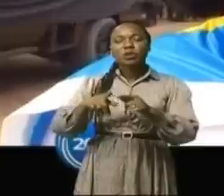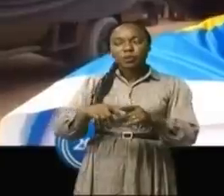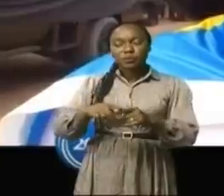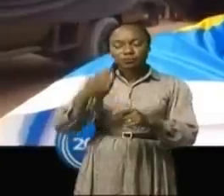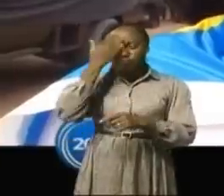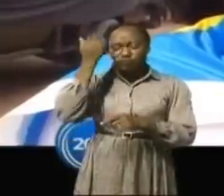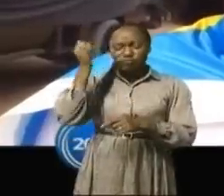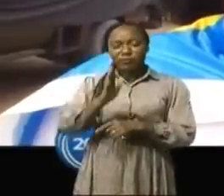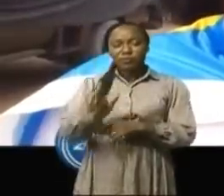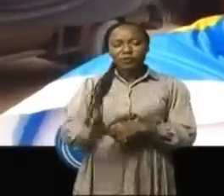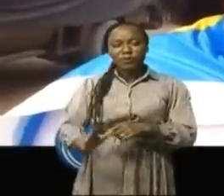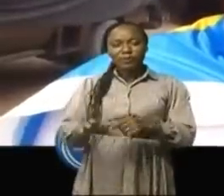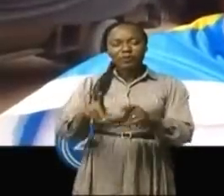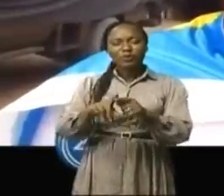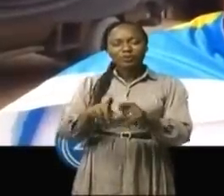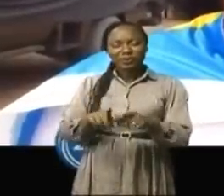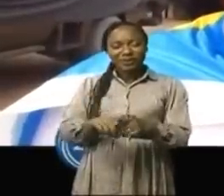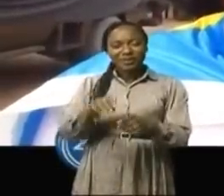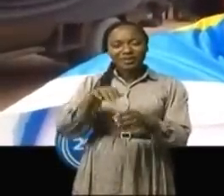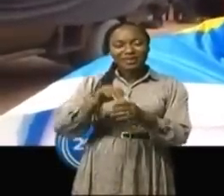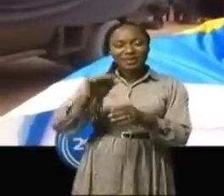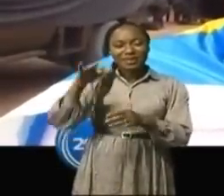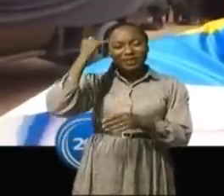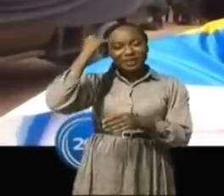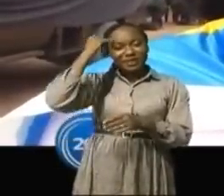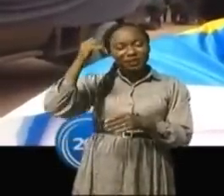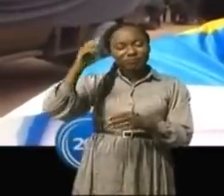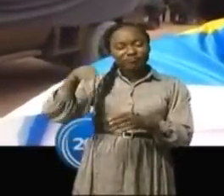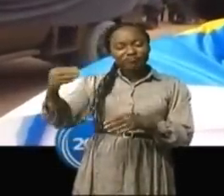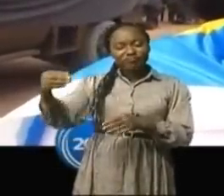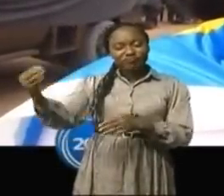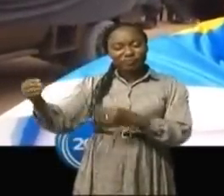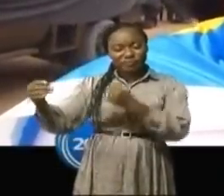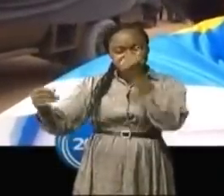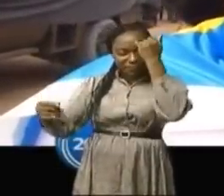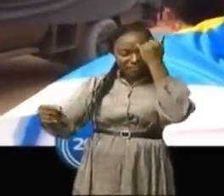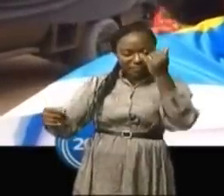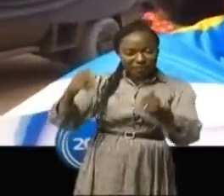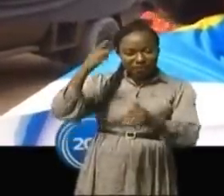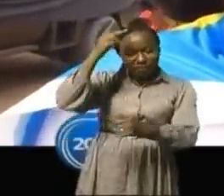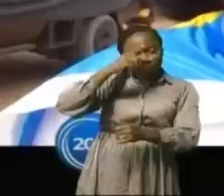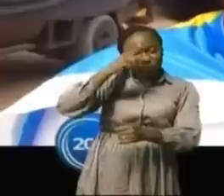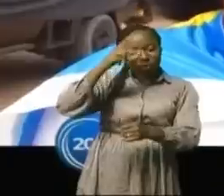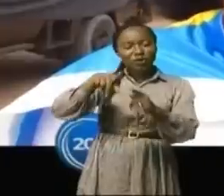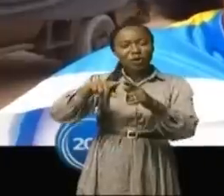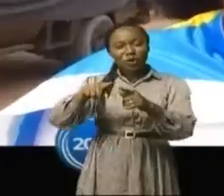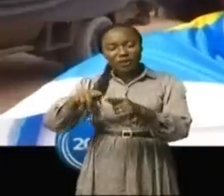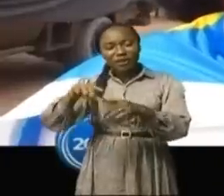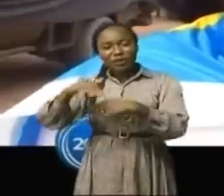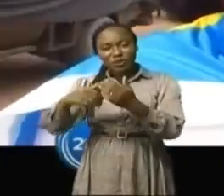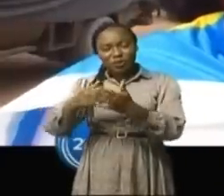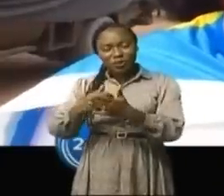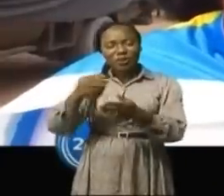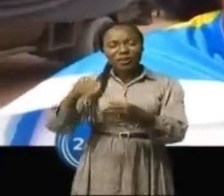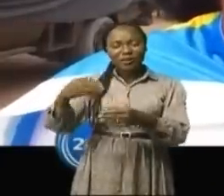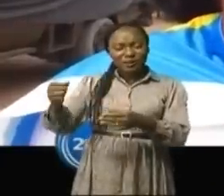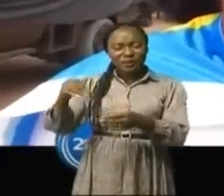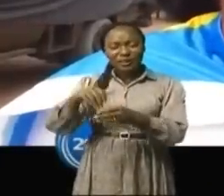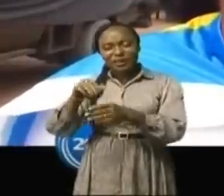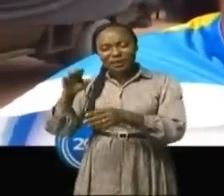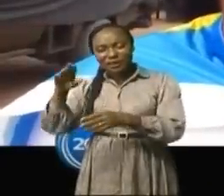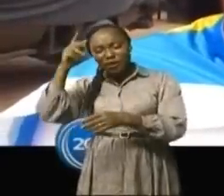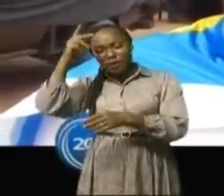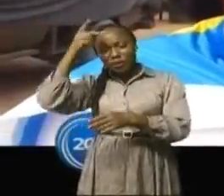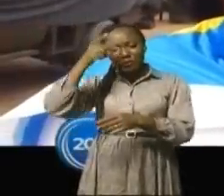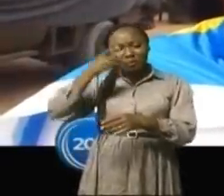ça. Et dans cette idée de transmission de ses idées politiques, de ce qu'il a pu nous transmettre au travers de nos parents,